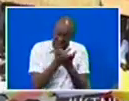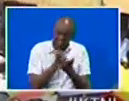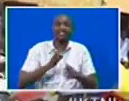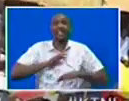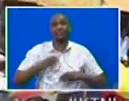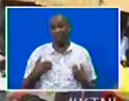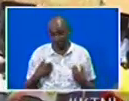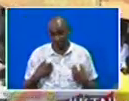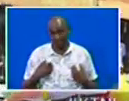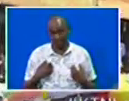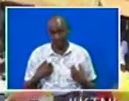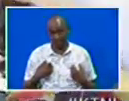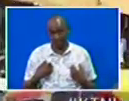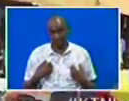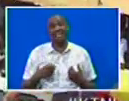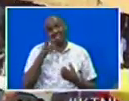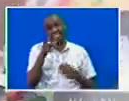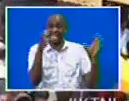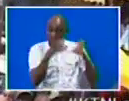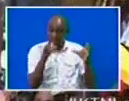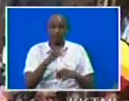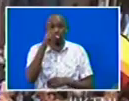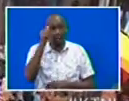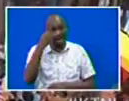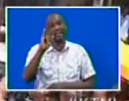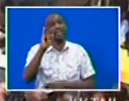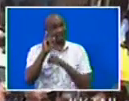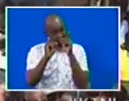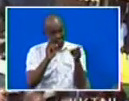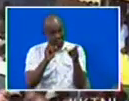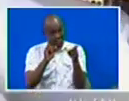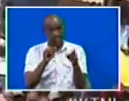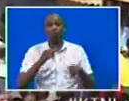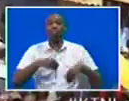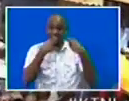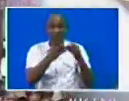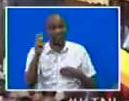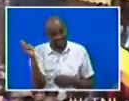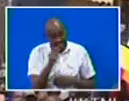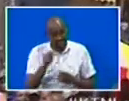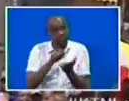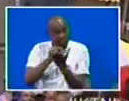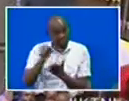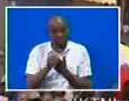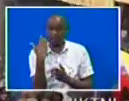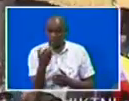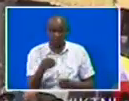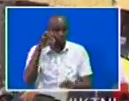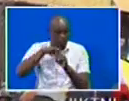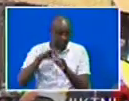kutosha ya kwamba ile kampuni ya Dubai ambayo amepewa ile kandarasi ya kuchapisha